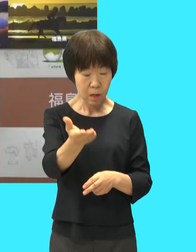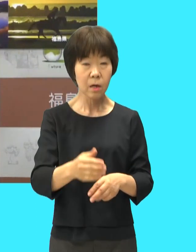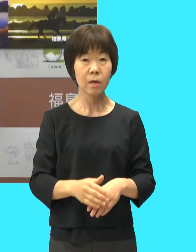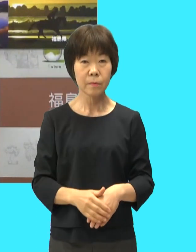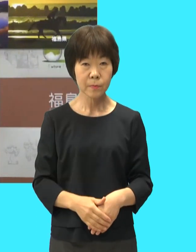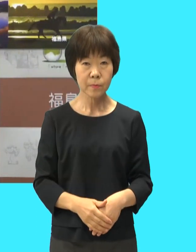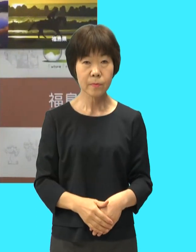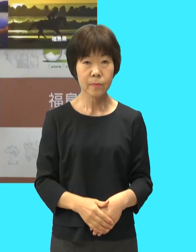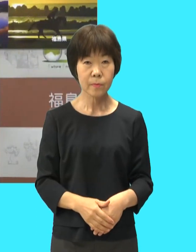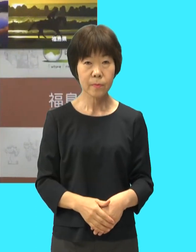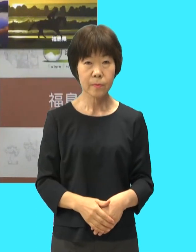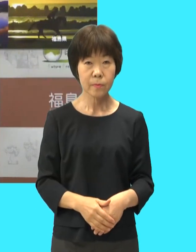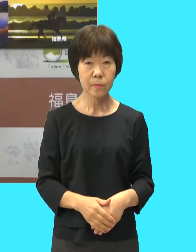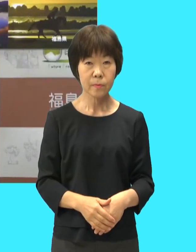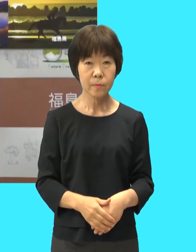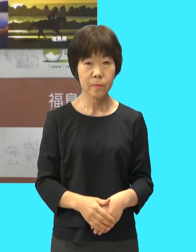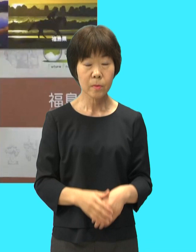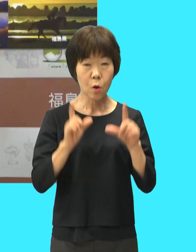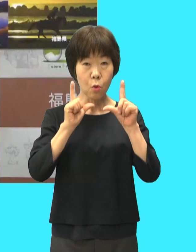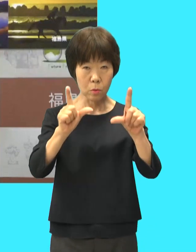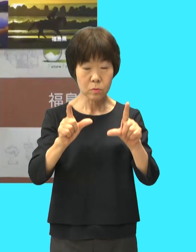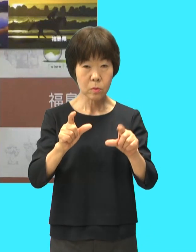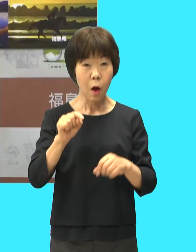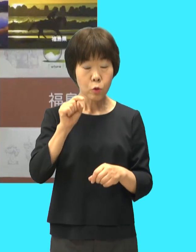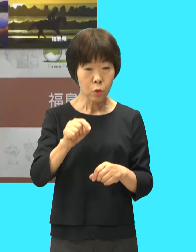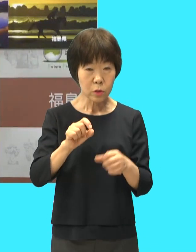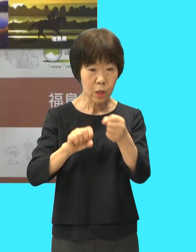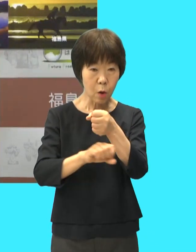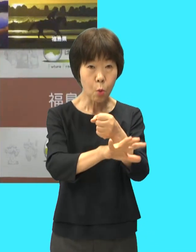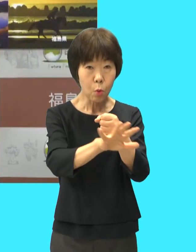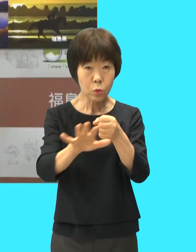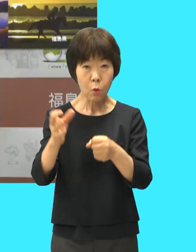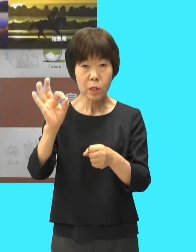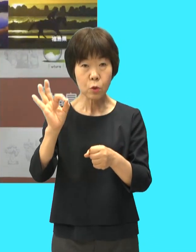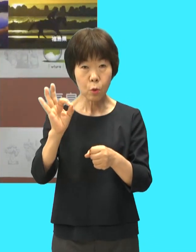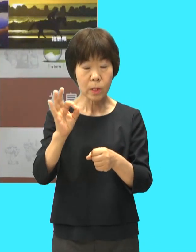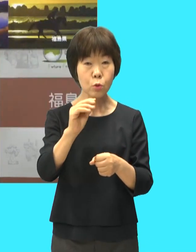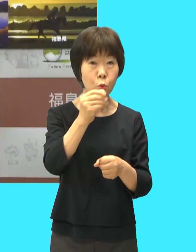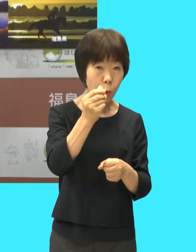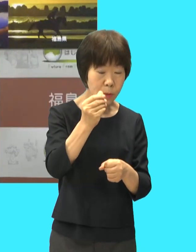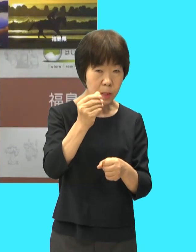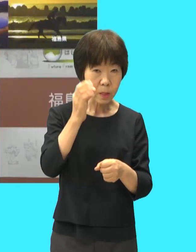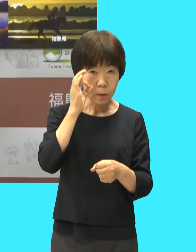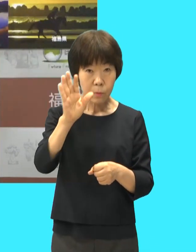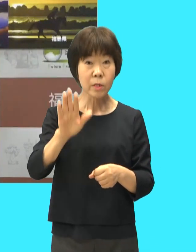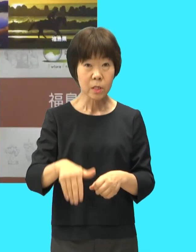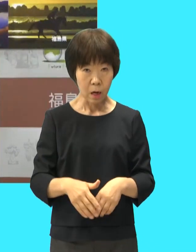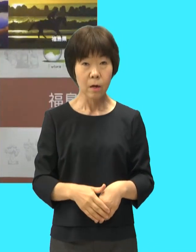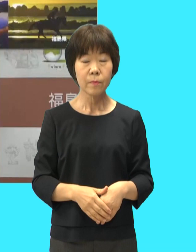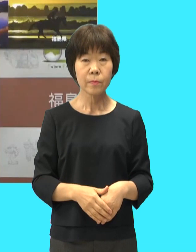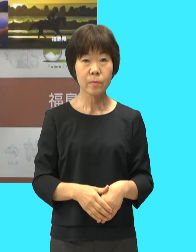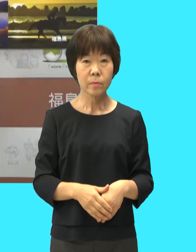ヒアリングしくださいそうした報道を金曜日から土曜日にかけて拝見をしており